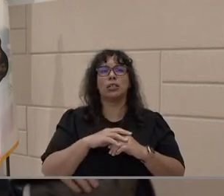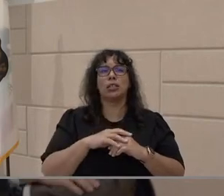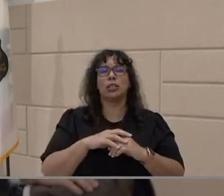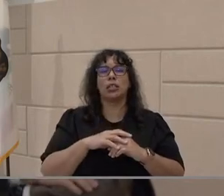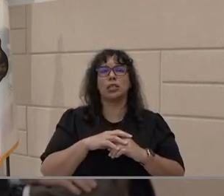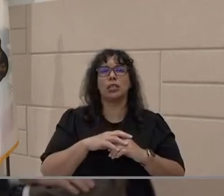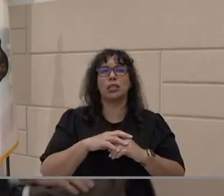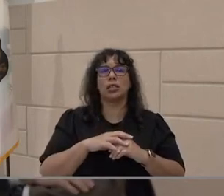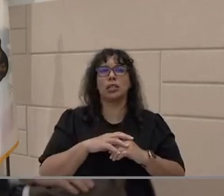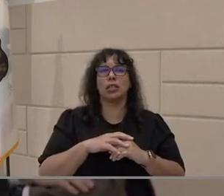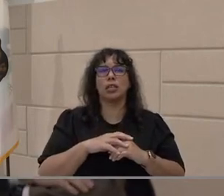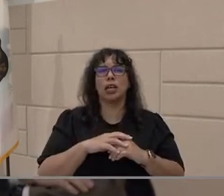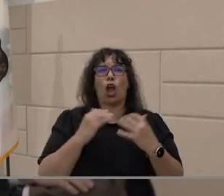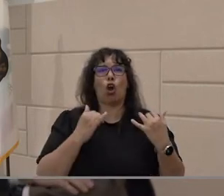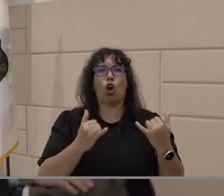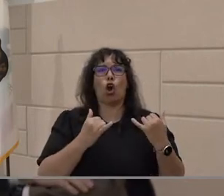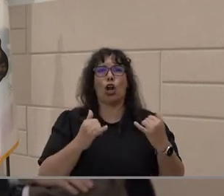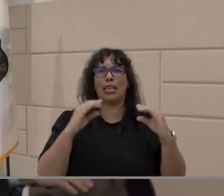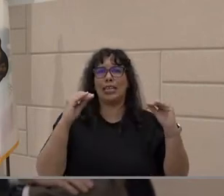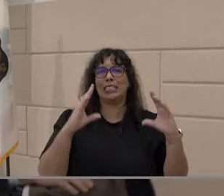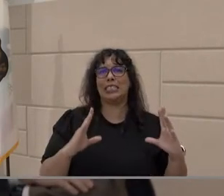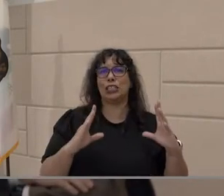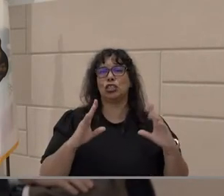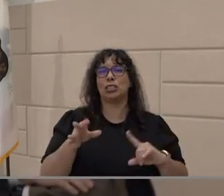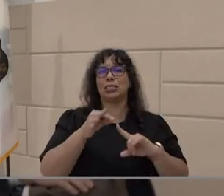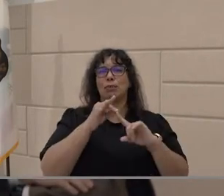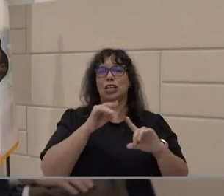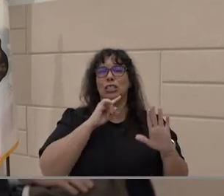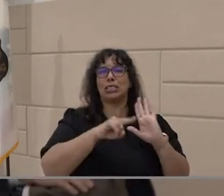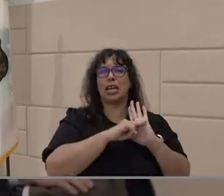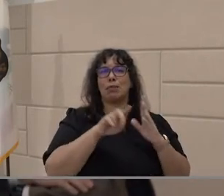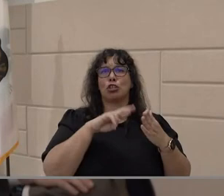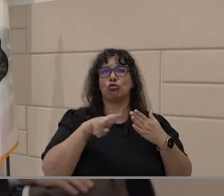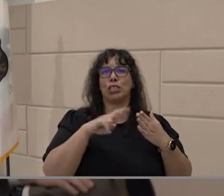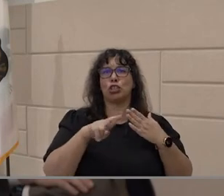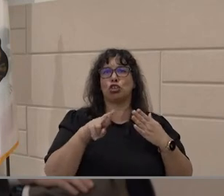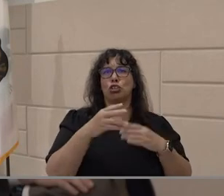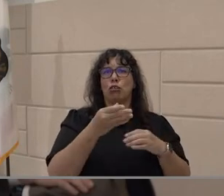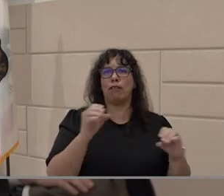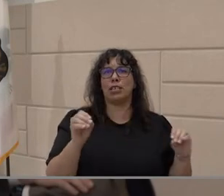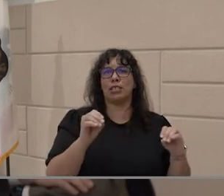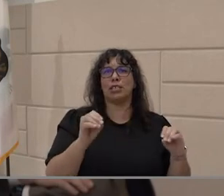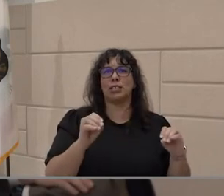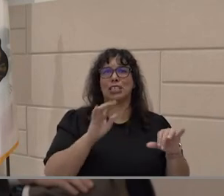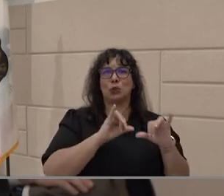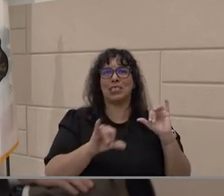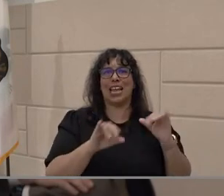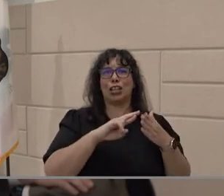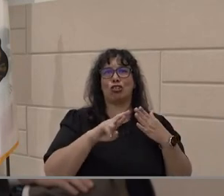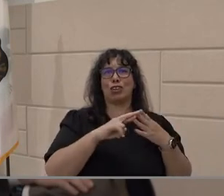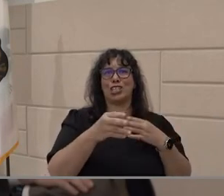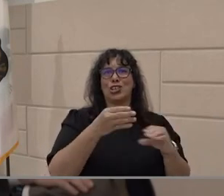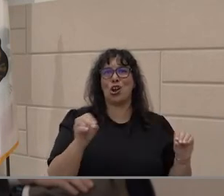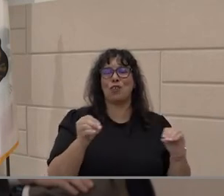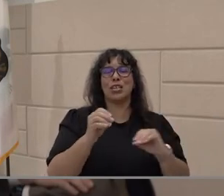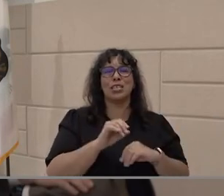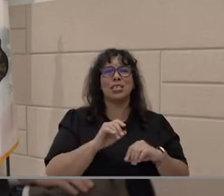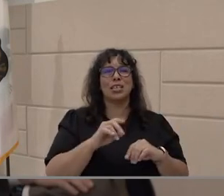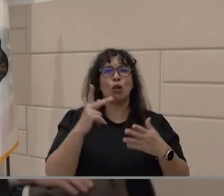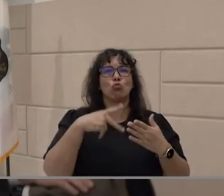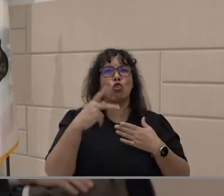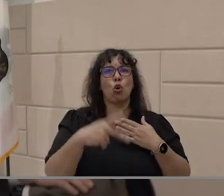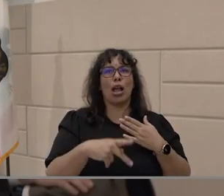មានការតម្លើងឋានៈថ្មីពីមុនមកធ្វើជាគ្រូនៅក្នុងកម្មវិធីស្រាវជ្រាវឥឡូវហ្នឹ